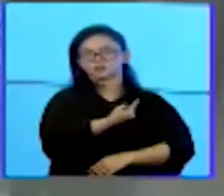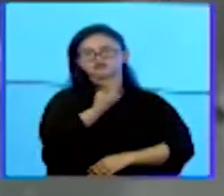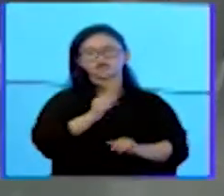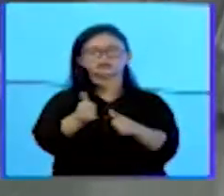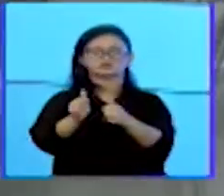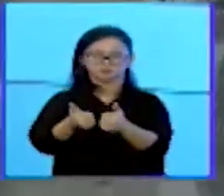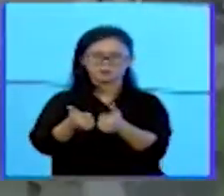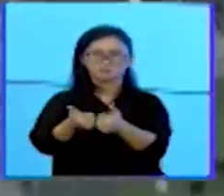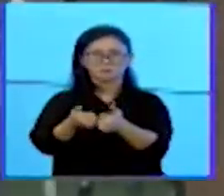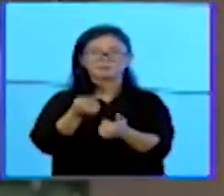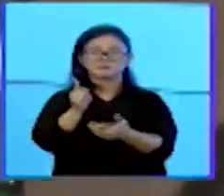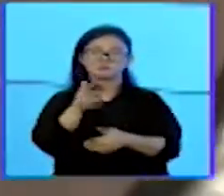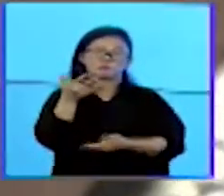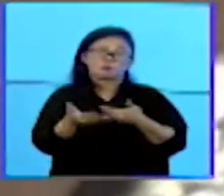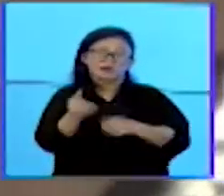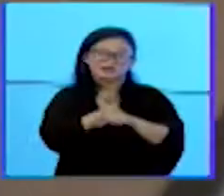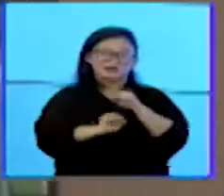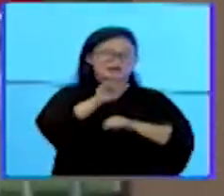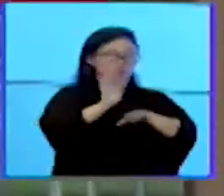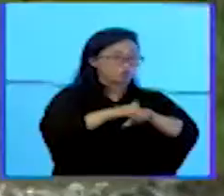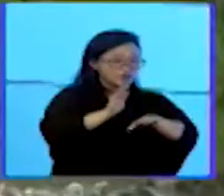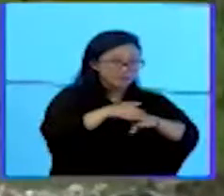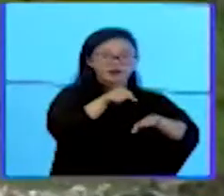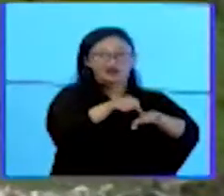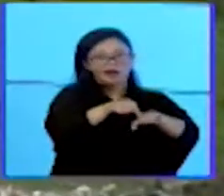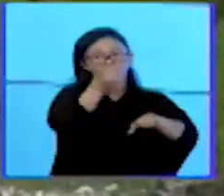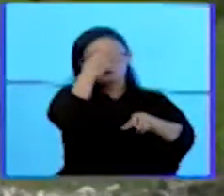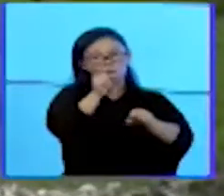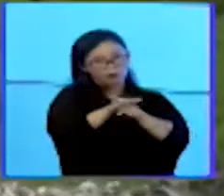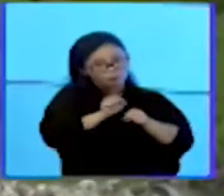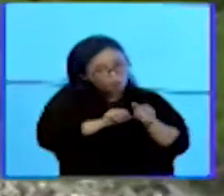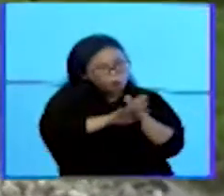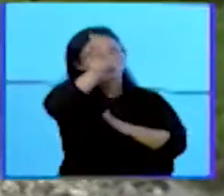adat. Dari Badung, Bali, Bagus Alit, iNews, melaporkan.